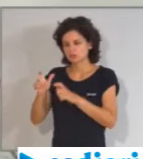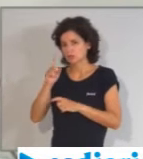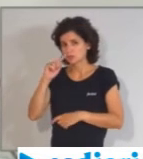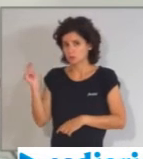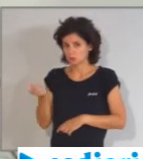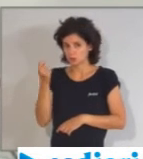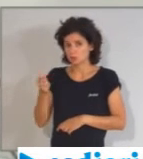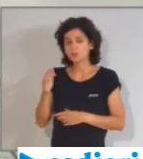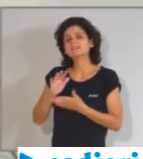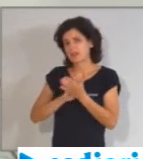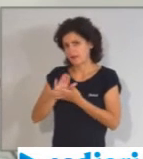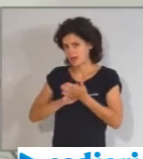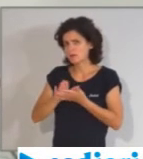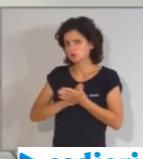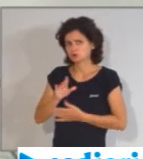al seminari